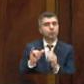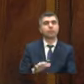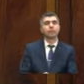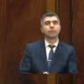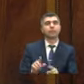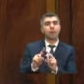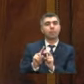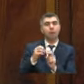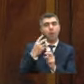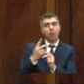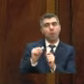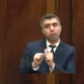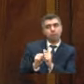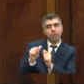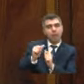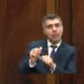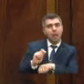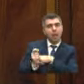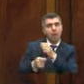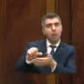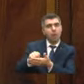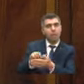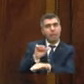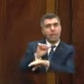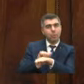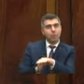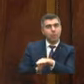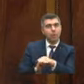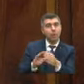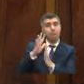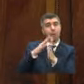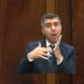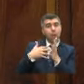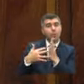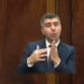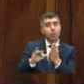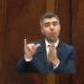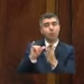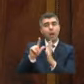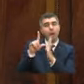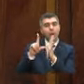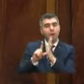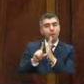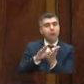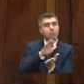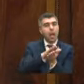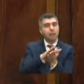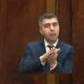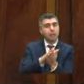تقليص الفوارق الاجتماعية والمجالية، إرساء آليات الحماية الاجتماعية، وعطينا البرامج وقلنا لكم القوانين عندكم، وقلنا لكم هذه